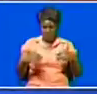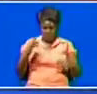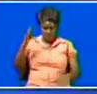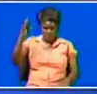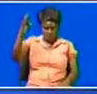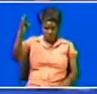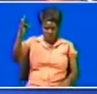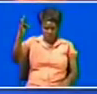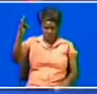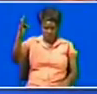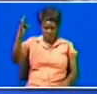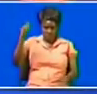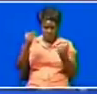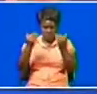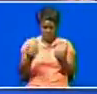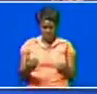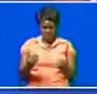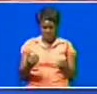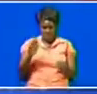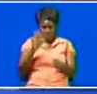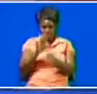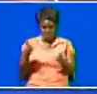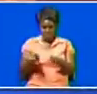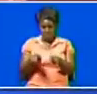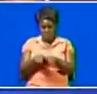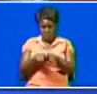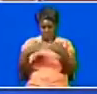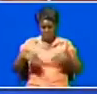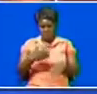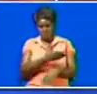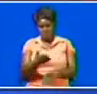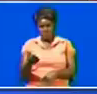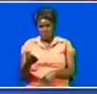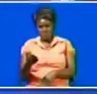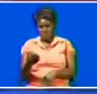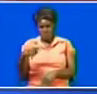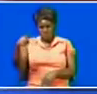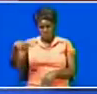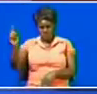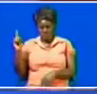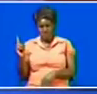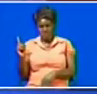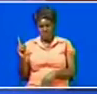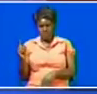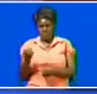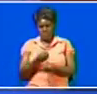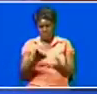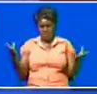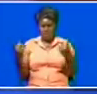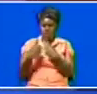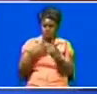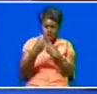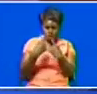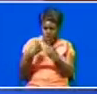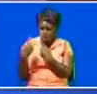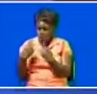mbele, bado tunahitaji wachezaji kama wewe ili mchezo iweze ikaingia katika bao. Mengi yamezungumzwa